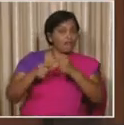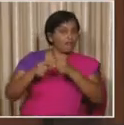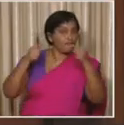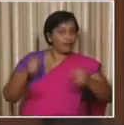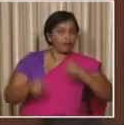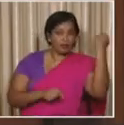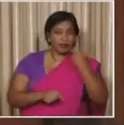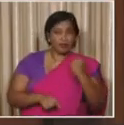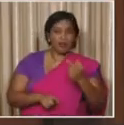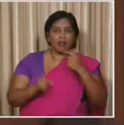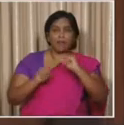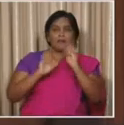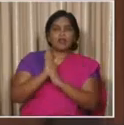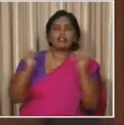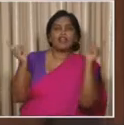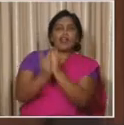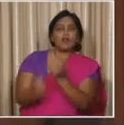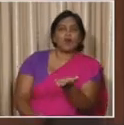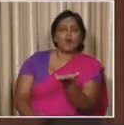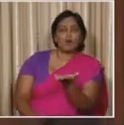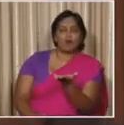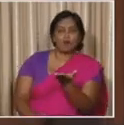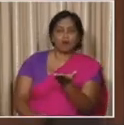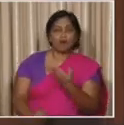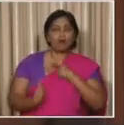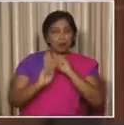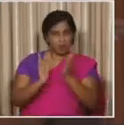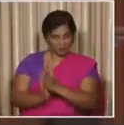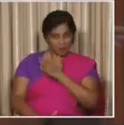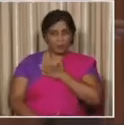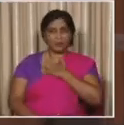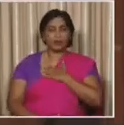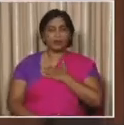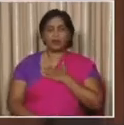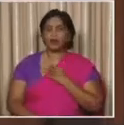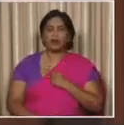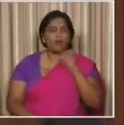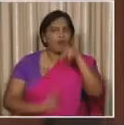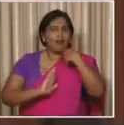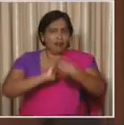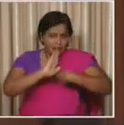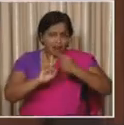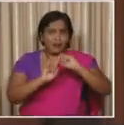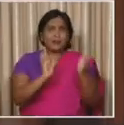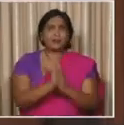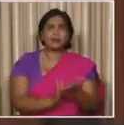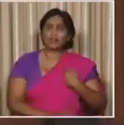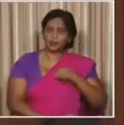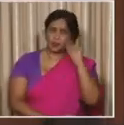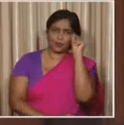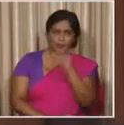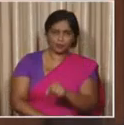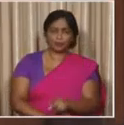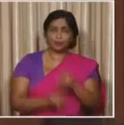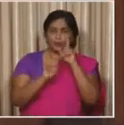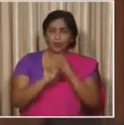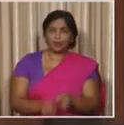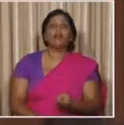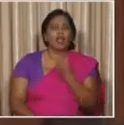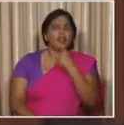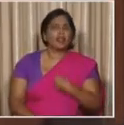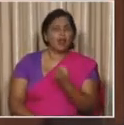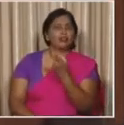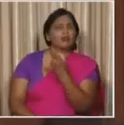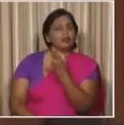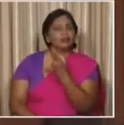කතා කරලා ඔබතුමා කොහොමද අගමැතිතුමා හම්බෙන්නේ ඉන්නේ මේ අපේ අගමැතිතුමා මං කොහොමද මේ රටේ අගමැතිතුමා එතකොට මෙහෙම මෙතුමා කොහොමද මොකද්ද තමුසේ